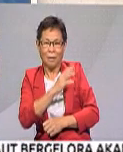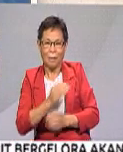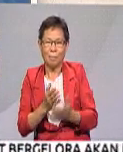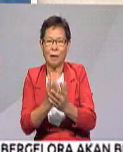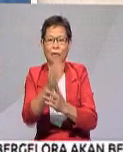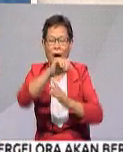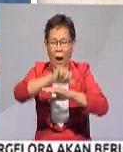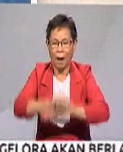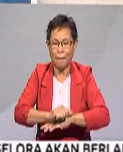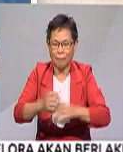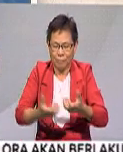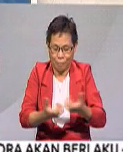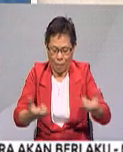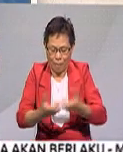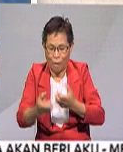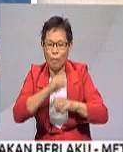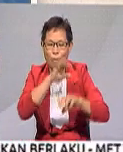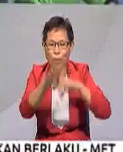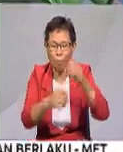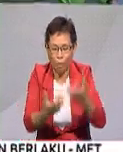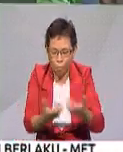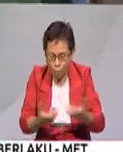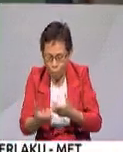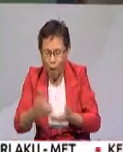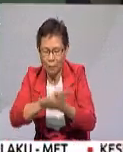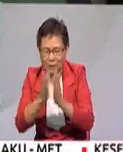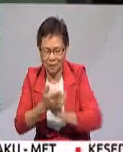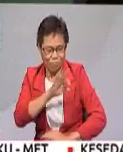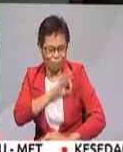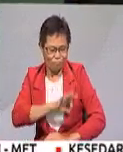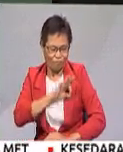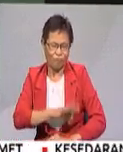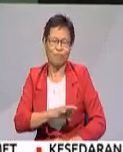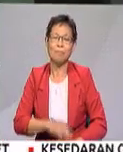melalui amalan pengasingan sisa pepejal.